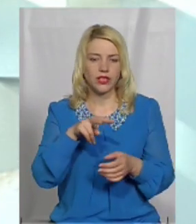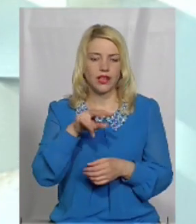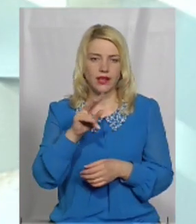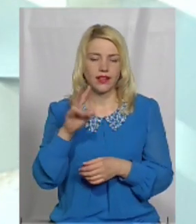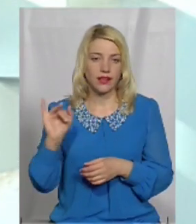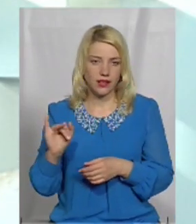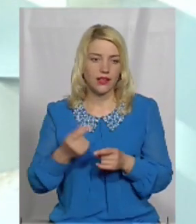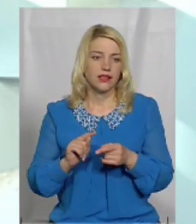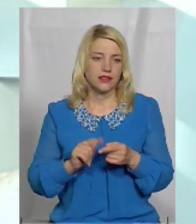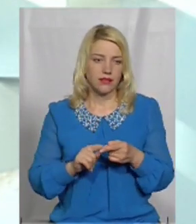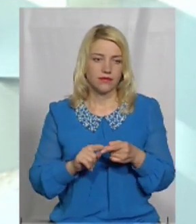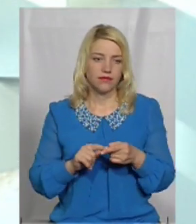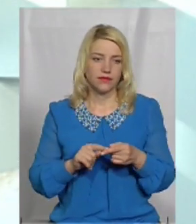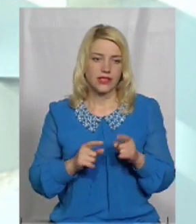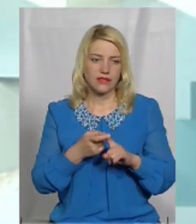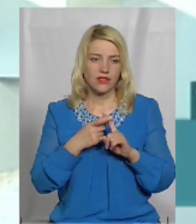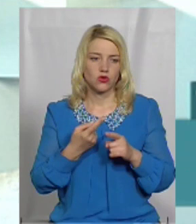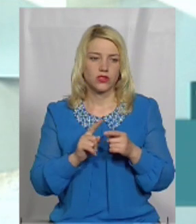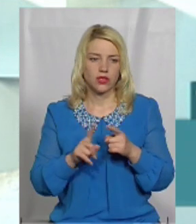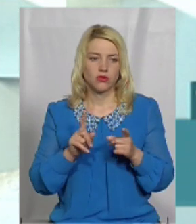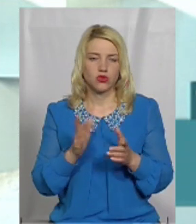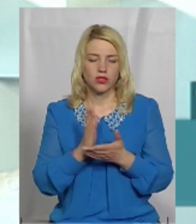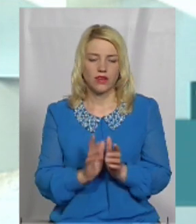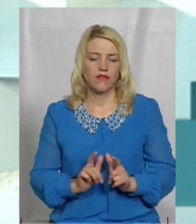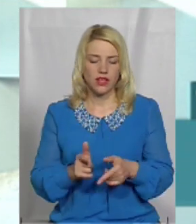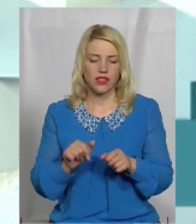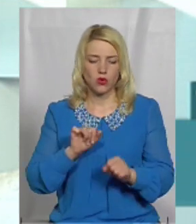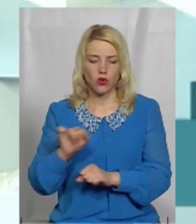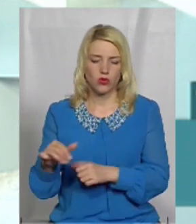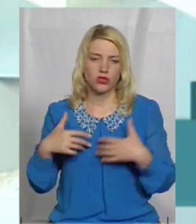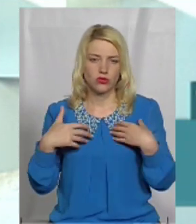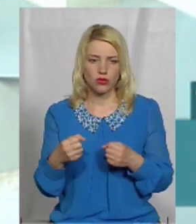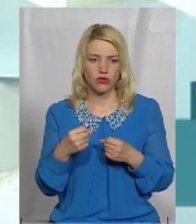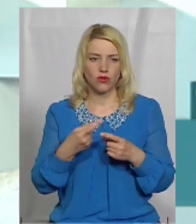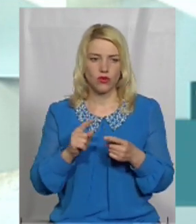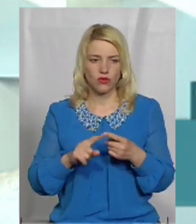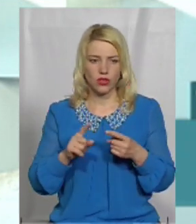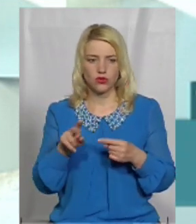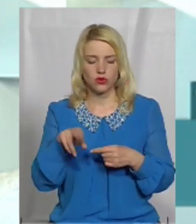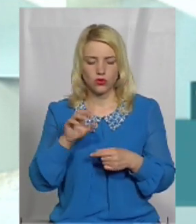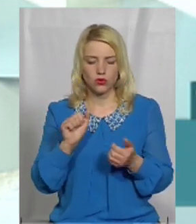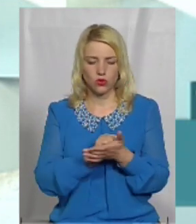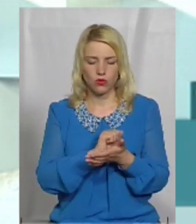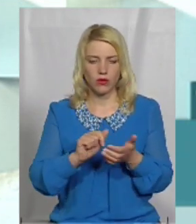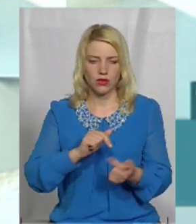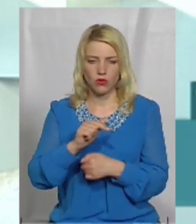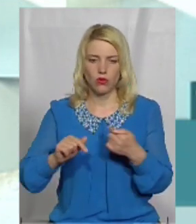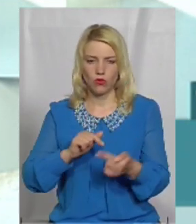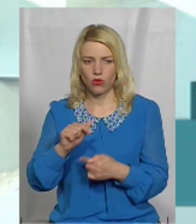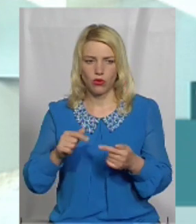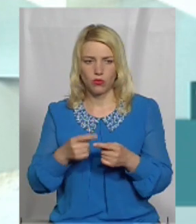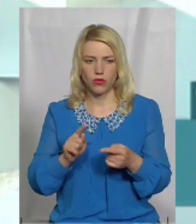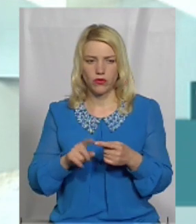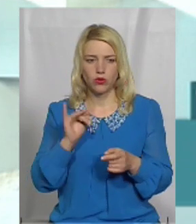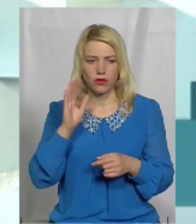що йде введення в охорону здоров'я саме електронного документу обігу і плануватиметься